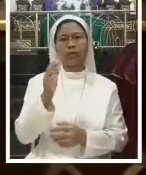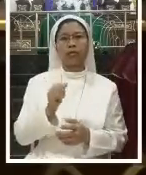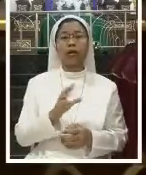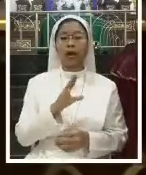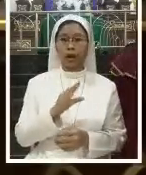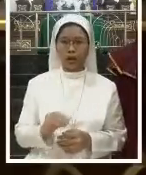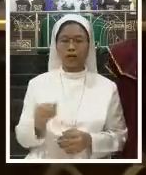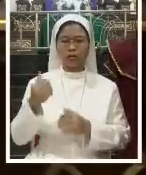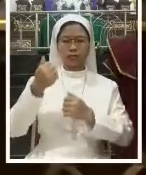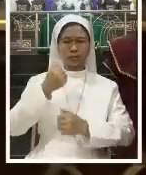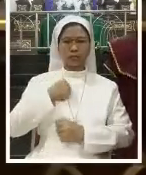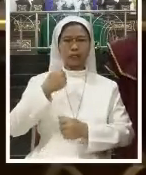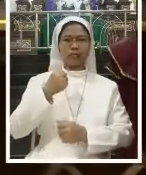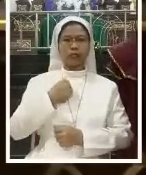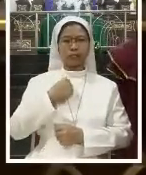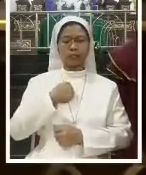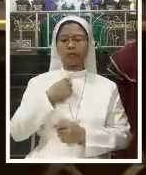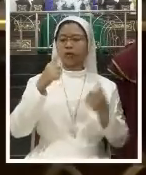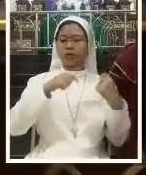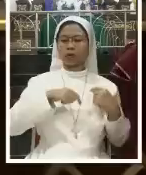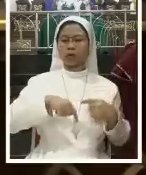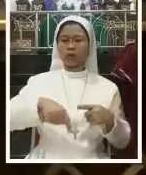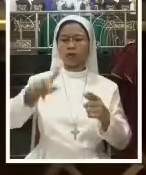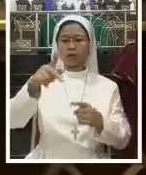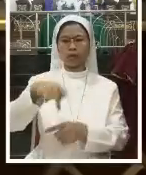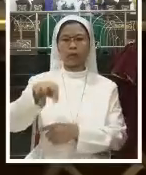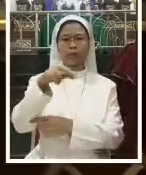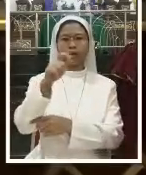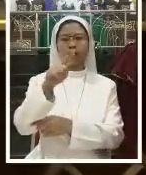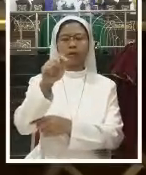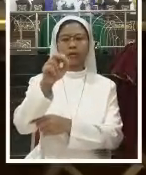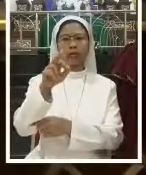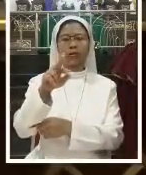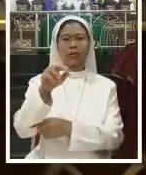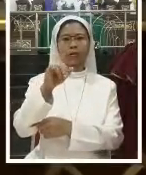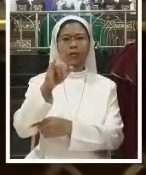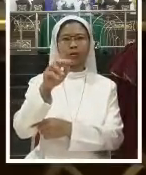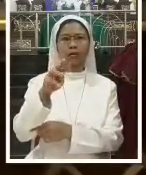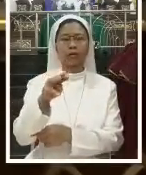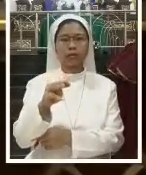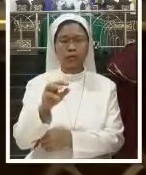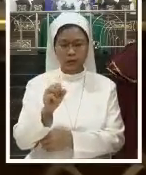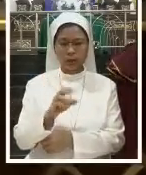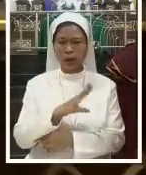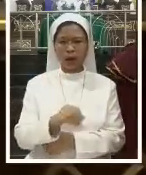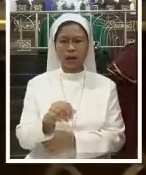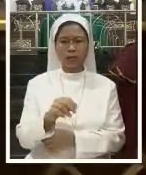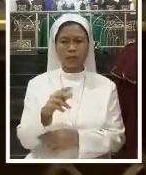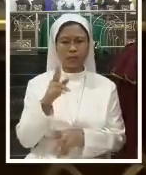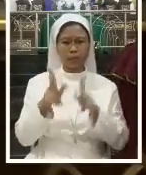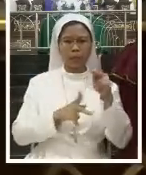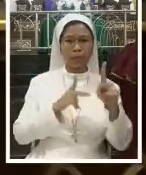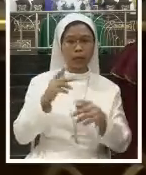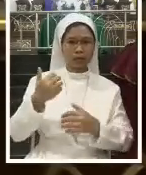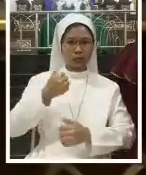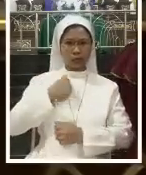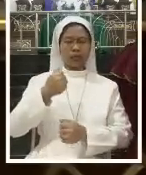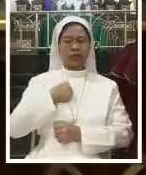mga soldados kan gobernador sa pretorio, asin tinipon sa iya ang bilog na batalyon.